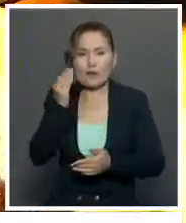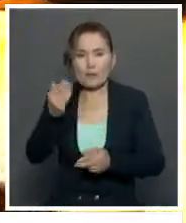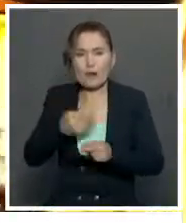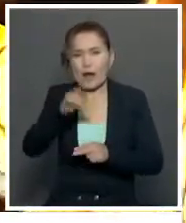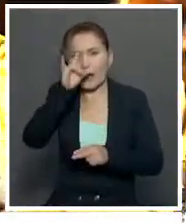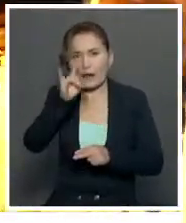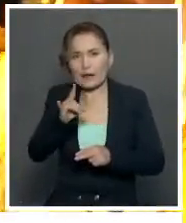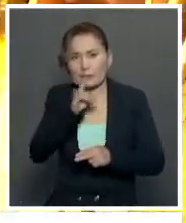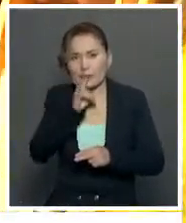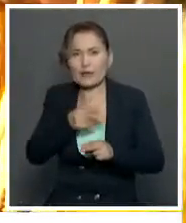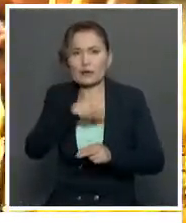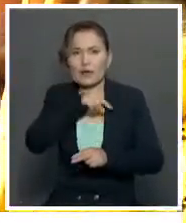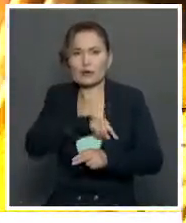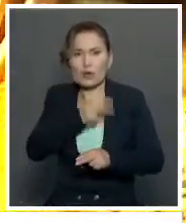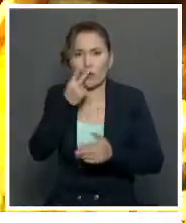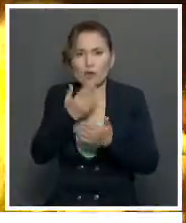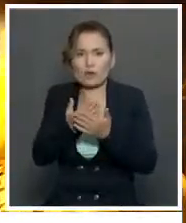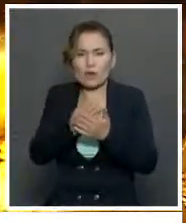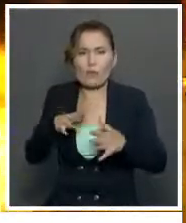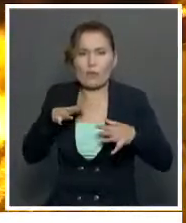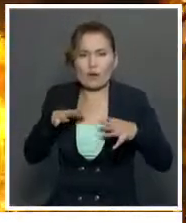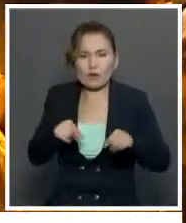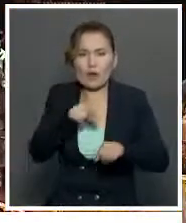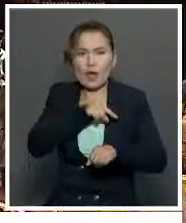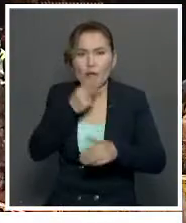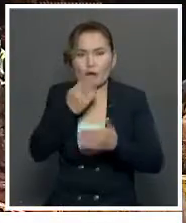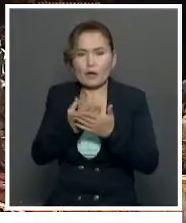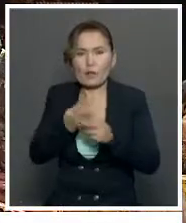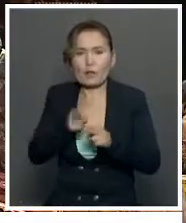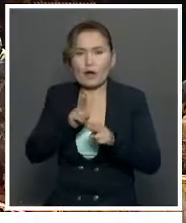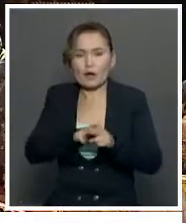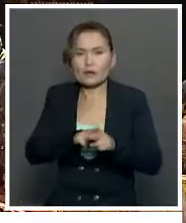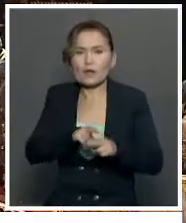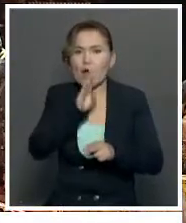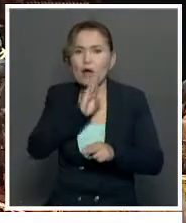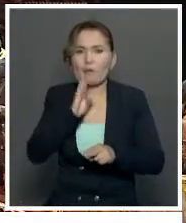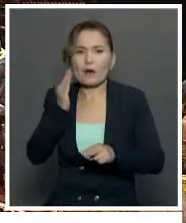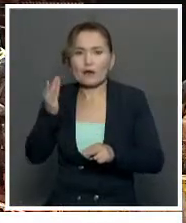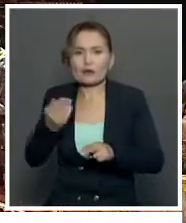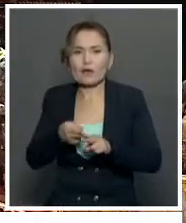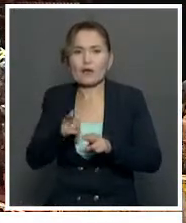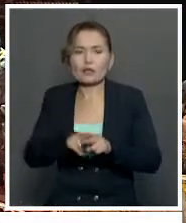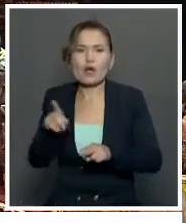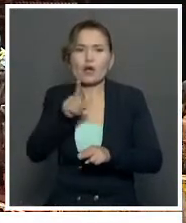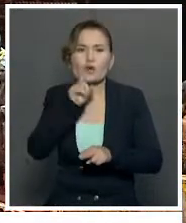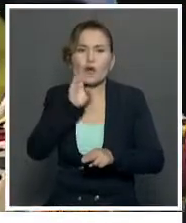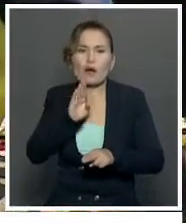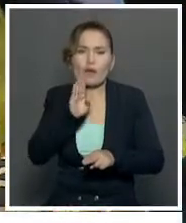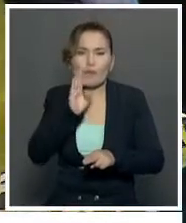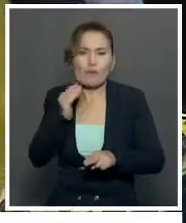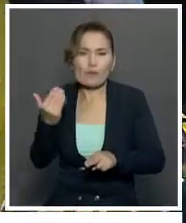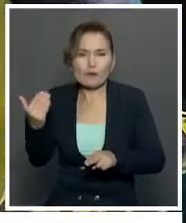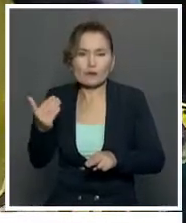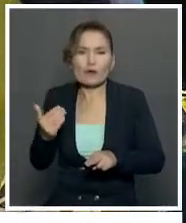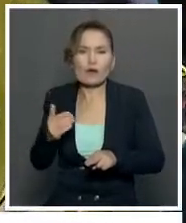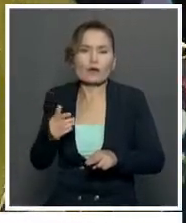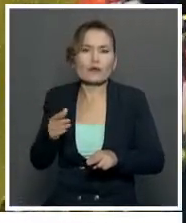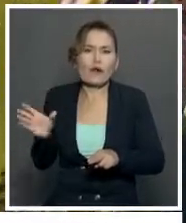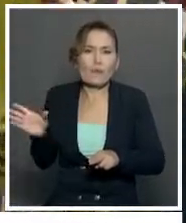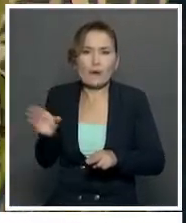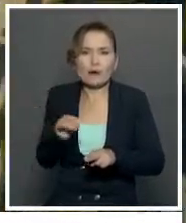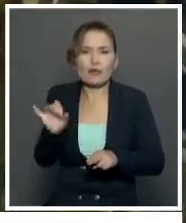көрегендігі мен ержүректігі бейнеленеді. Оқиға кейін Домалақ ана атанған Нұрилланың жаңа түскен жас келін кезіндегі тұсынан алынған. Оның